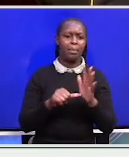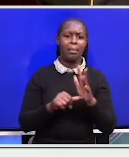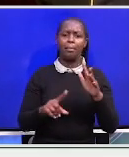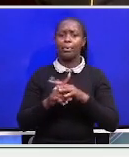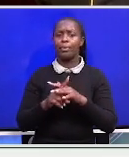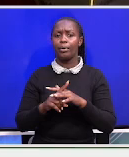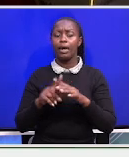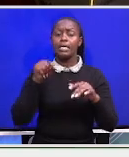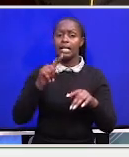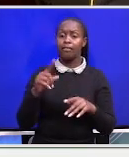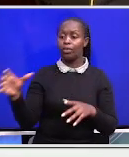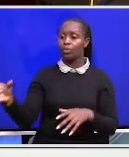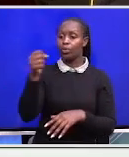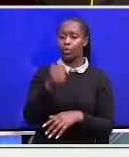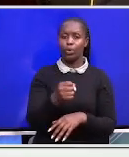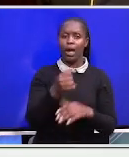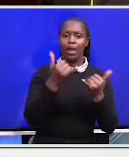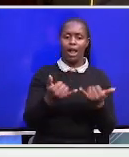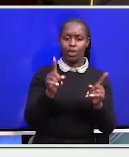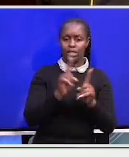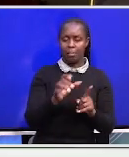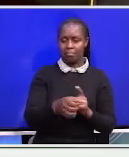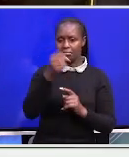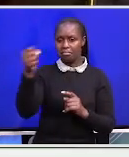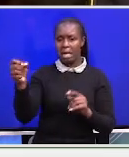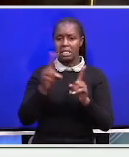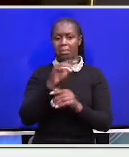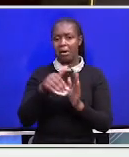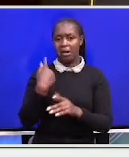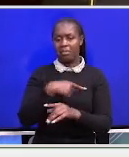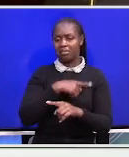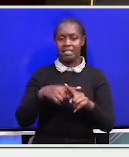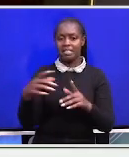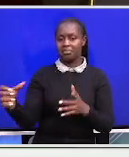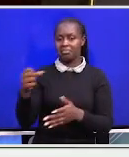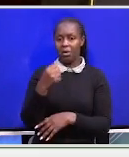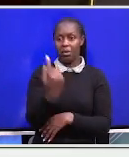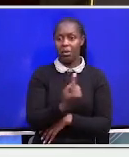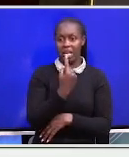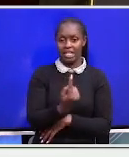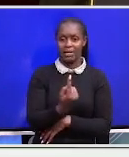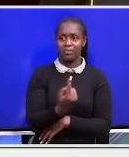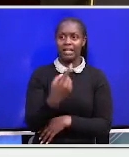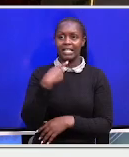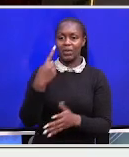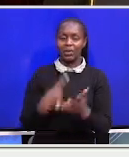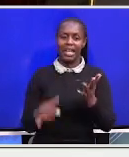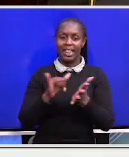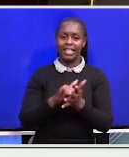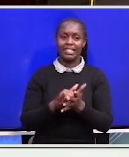aliletwa kwa hewa na pia ametolewa kwa hewa. Na sisi pia sote hapa tumeletwa kwa hewa. Neki kikaa, ikisema tafadhali nenda.